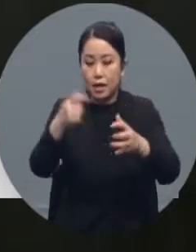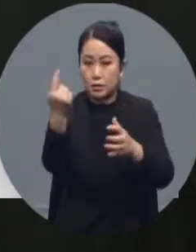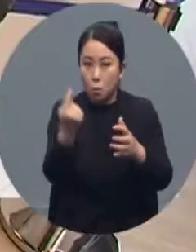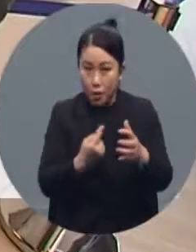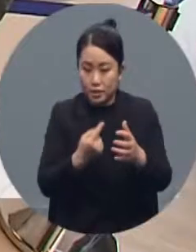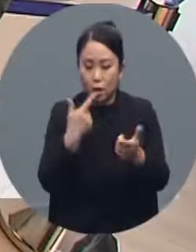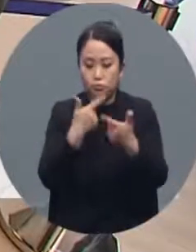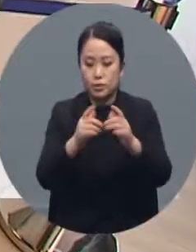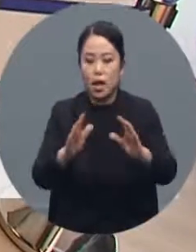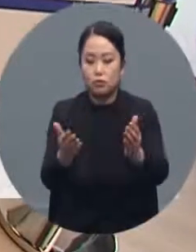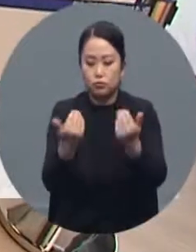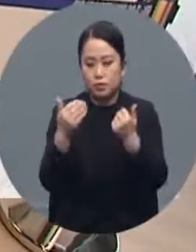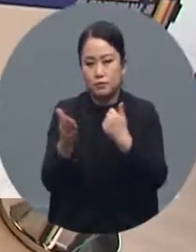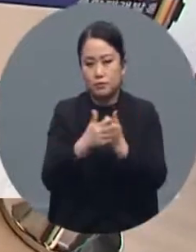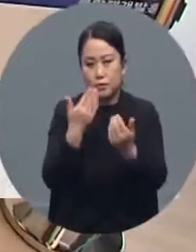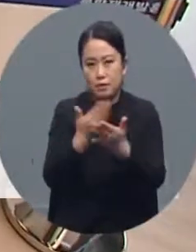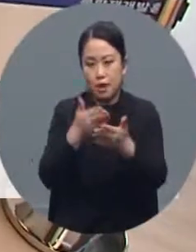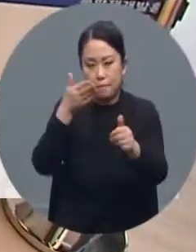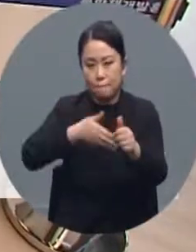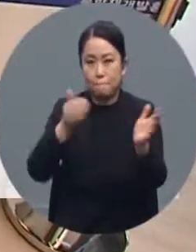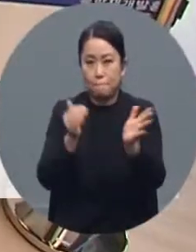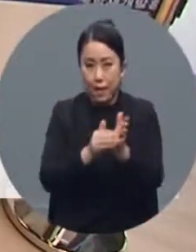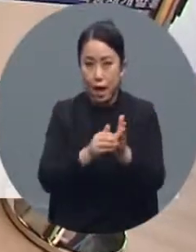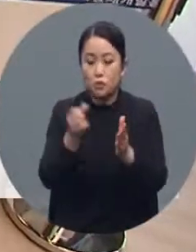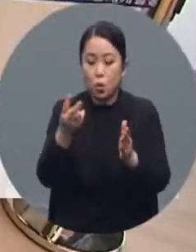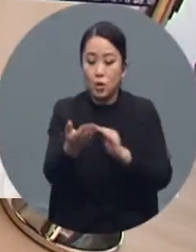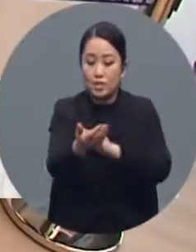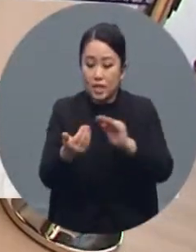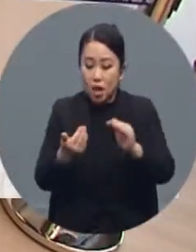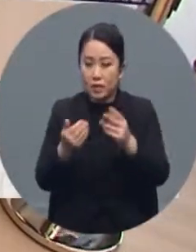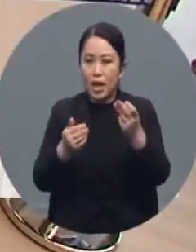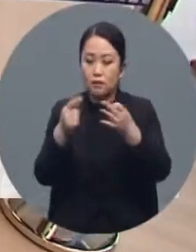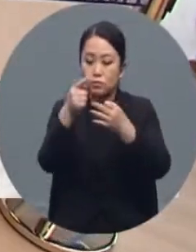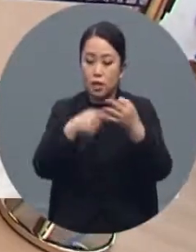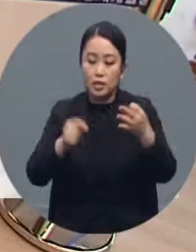유치를 지지해달라고 당부했습니다. 앞서 윤석열